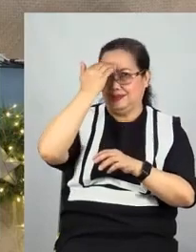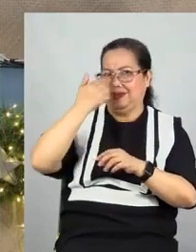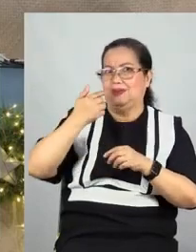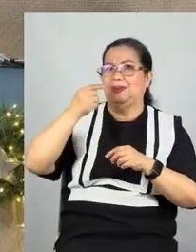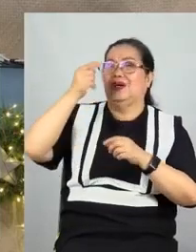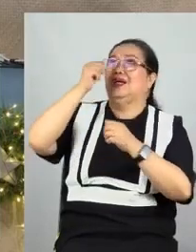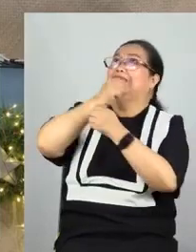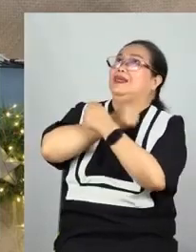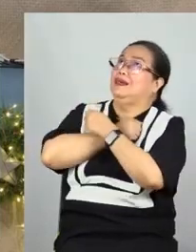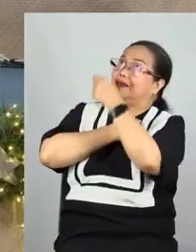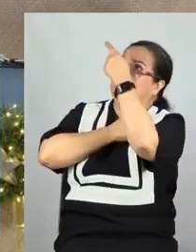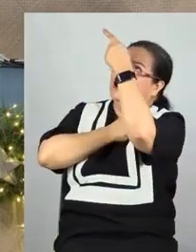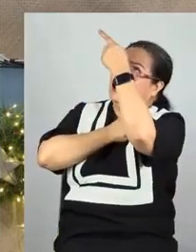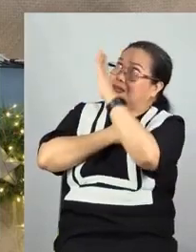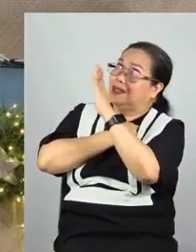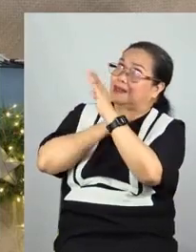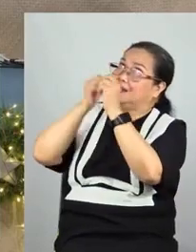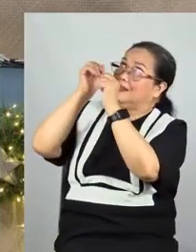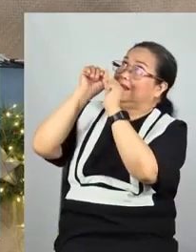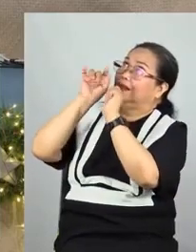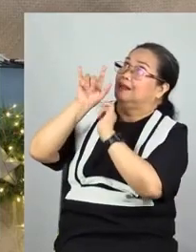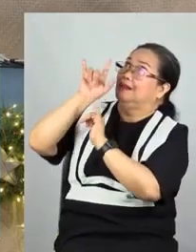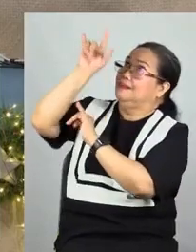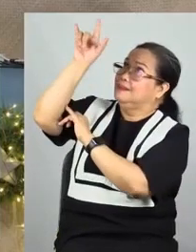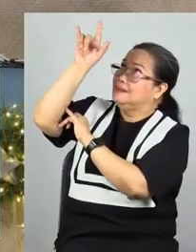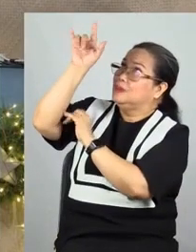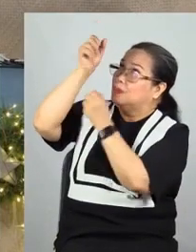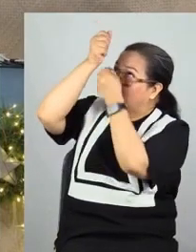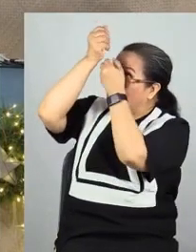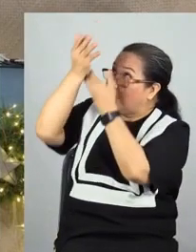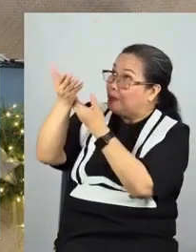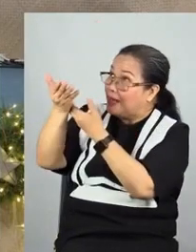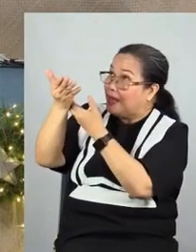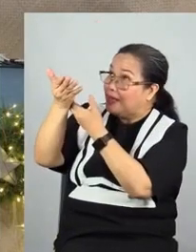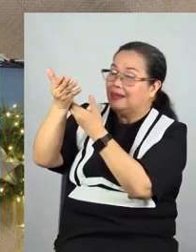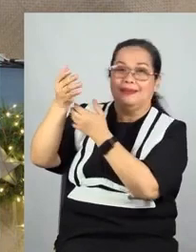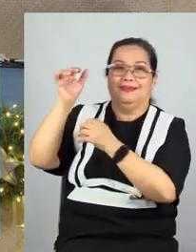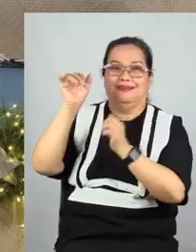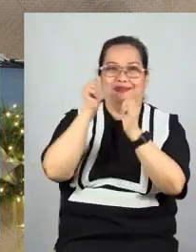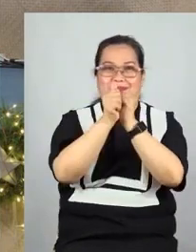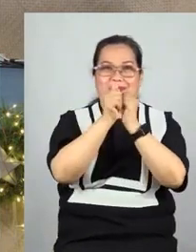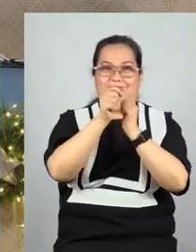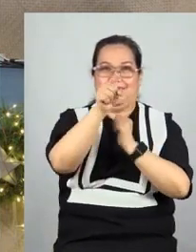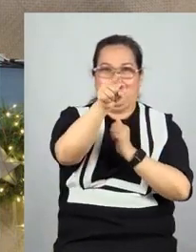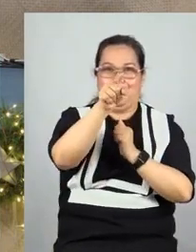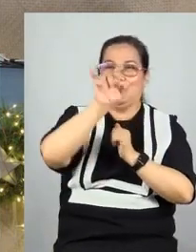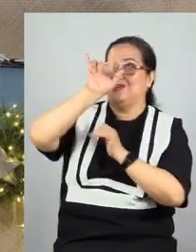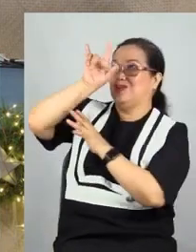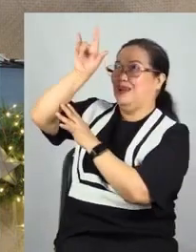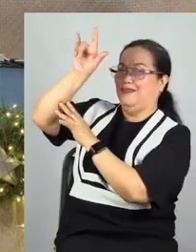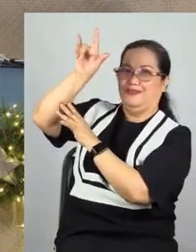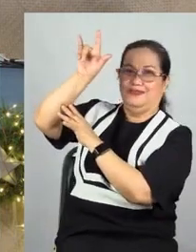the Father." Sapagkat ang pagsunod, ang pagiging obedient, ay pagpapakita ng pagmamahal sa